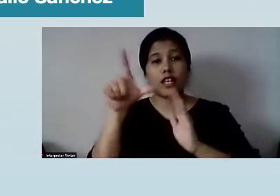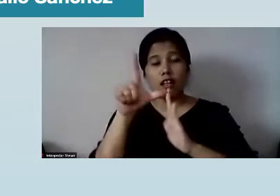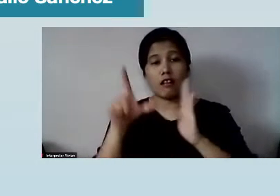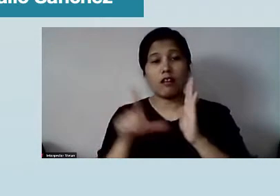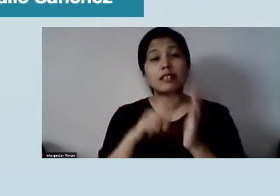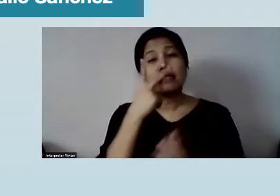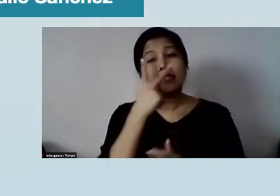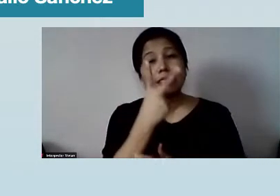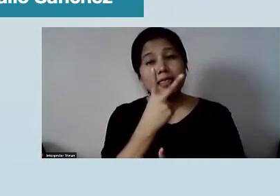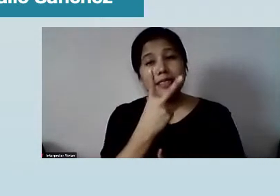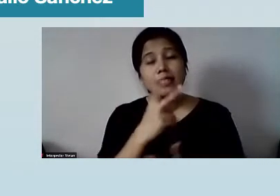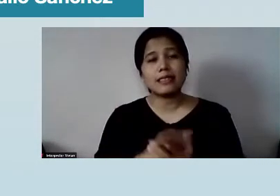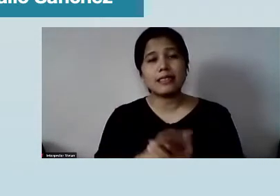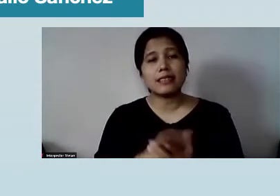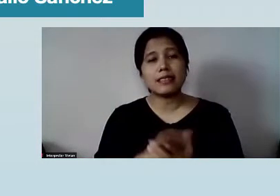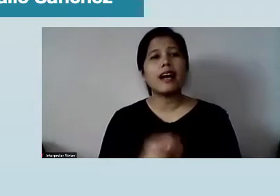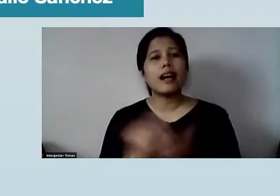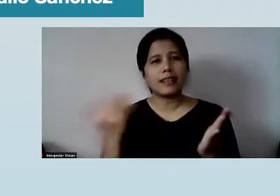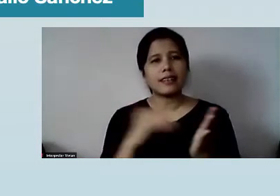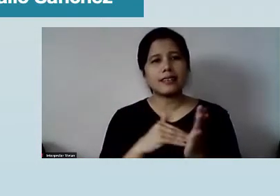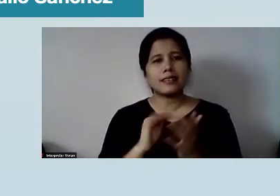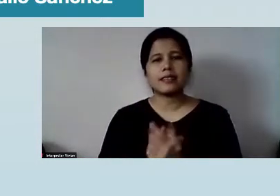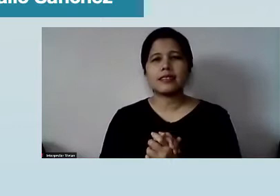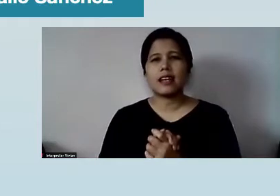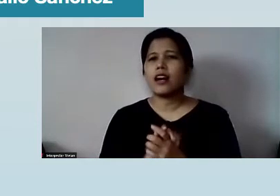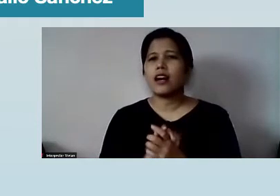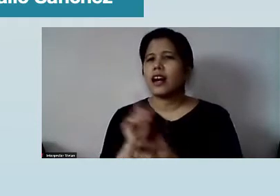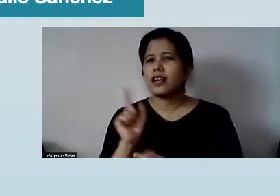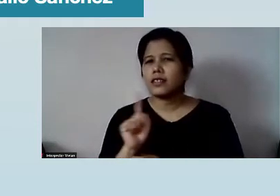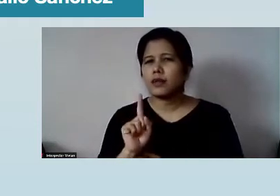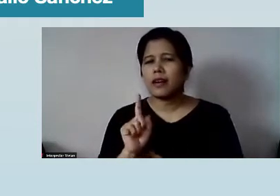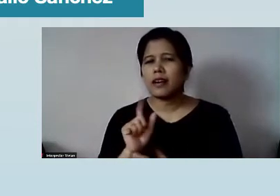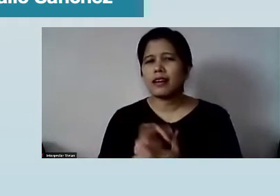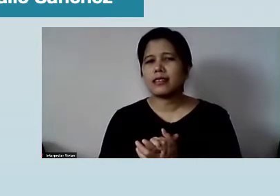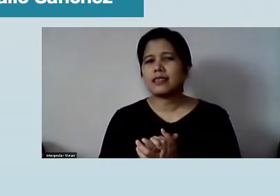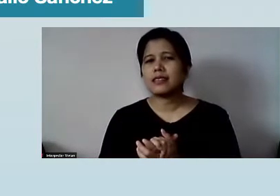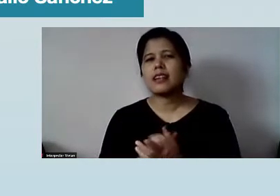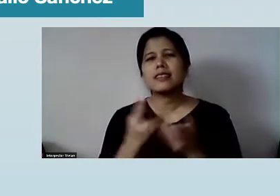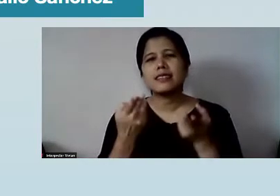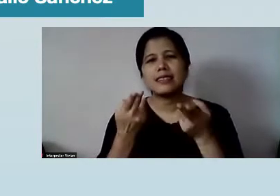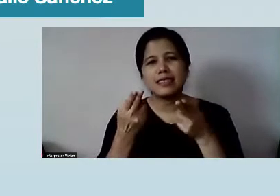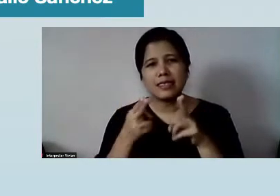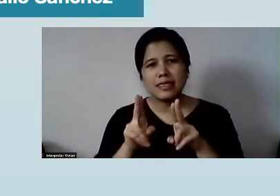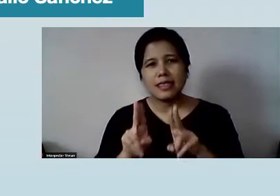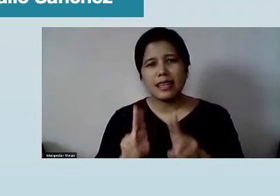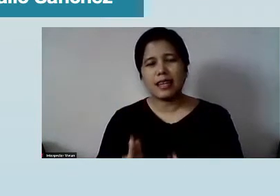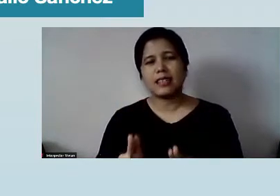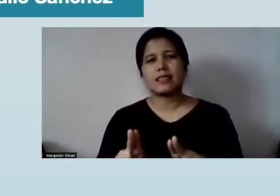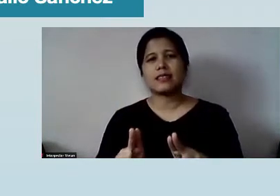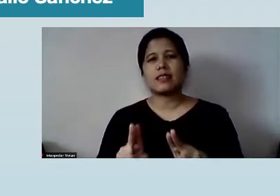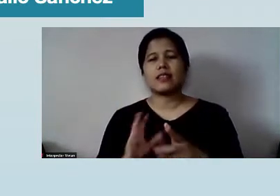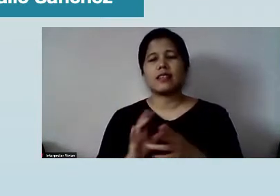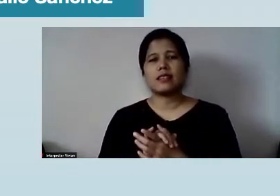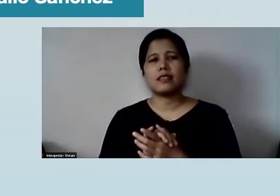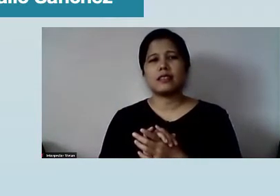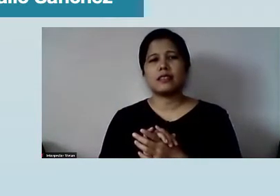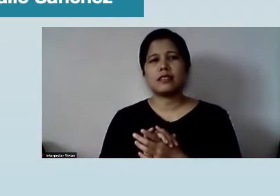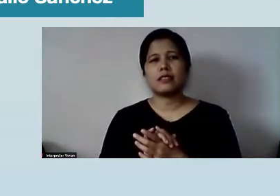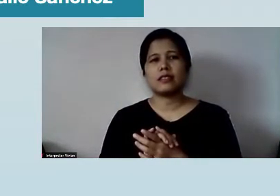natin, let's examine again, ano na ba ang mga nangyari dito sa implementation ng Republic